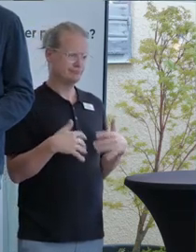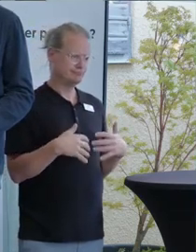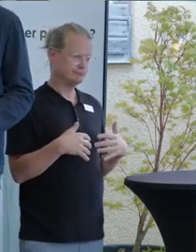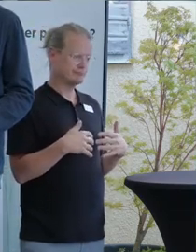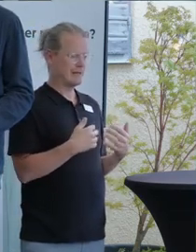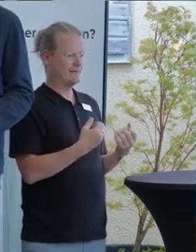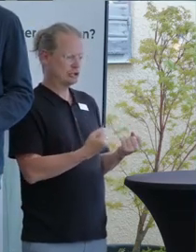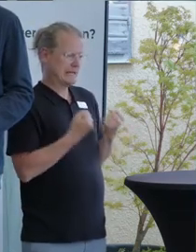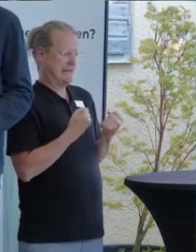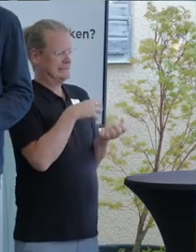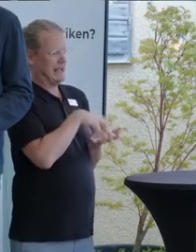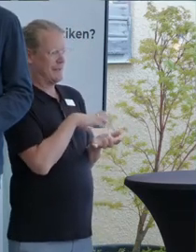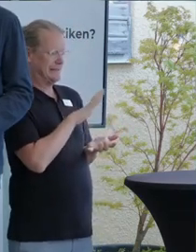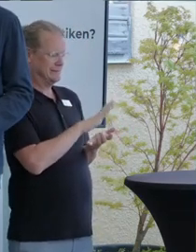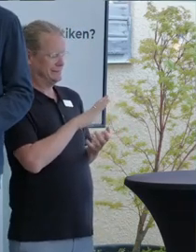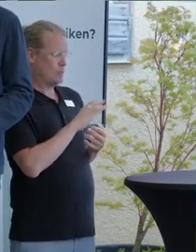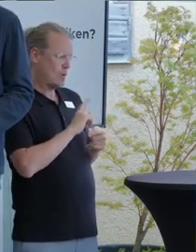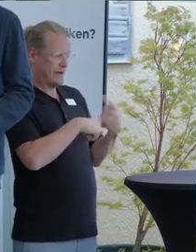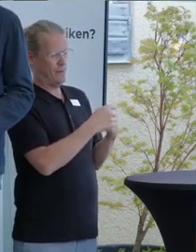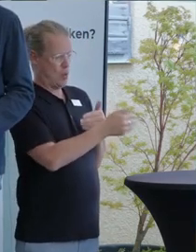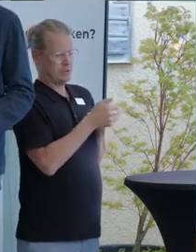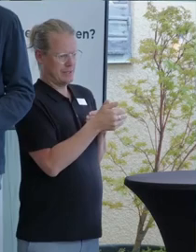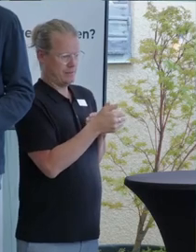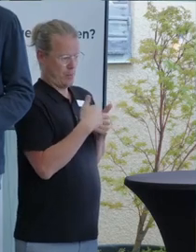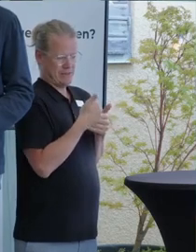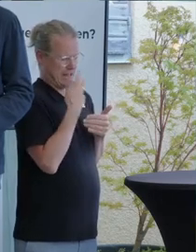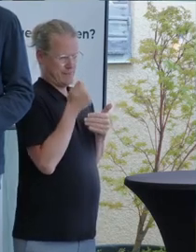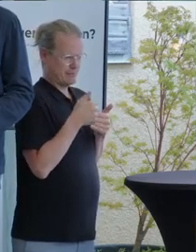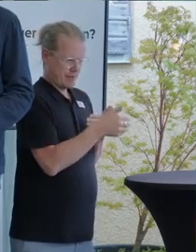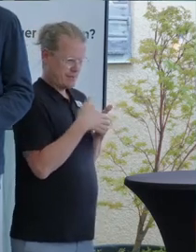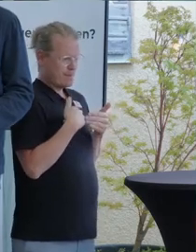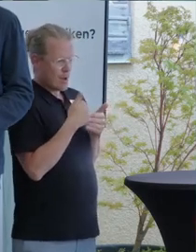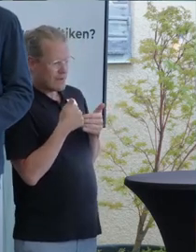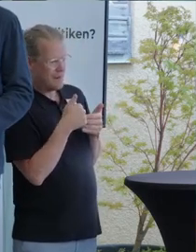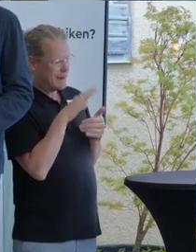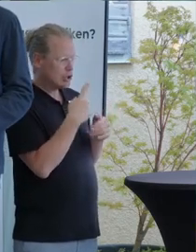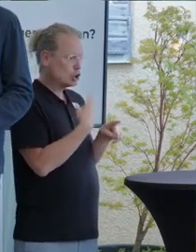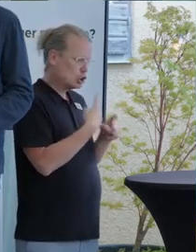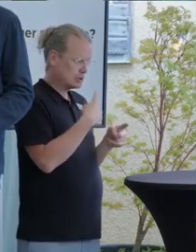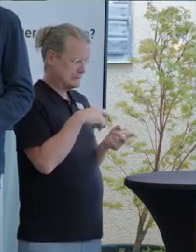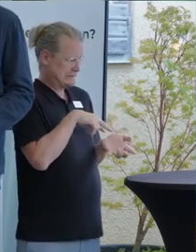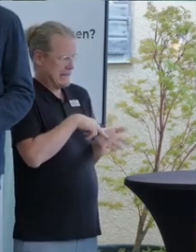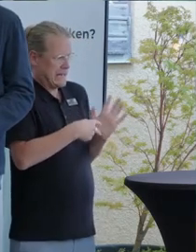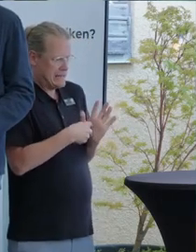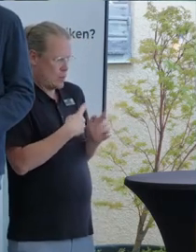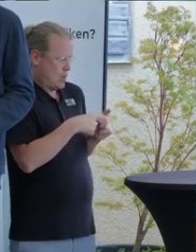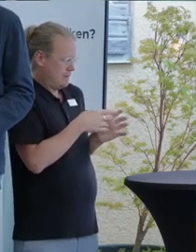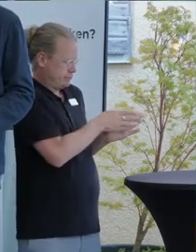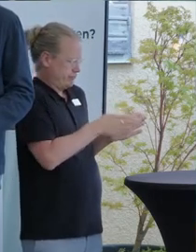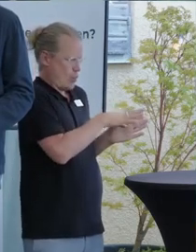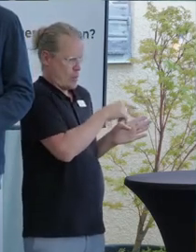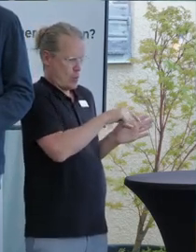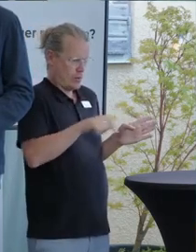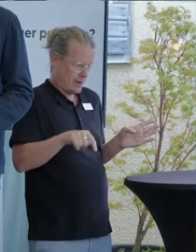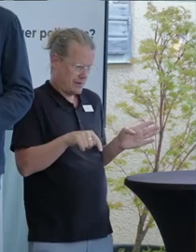väldigt kort tid. Och då behövs det läggas fram tydliga strategier inom en lång rad områden för att visa riktning från politiken